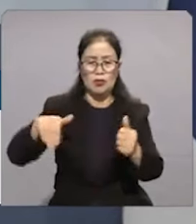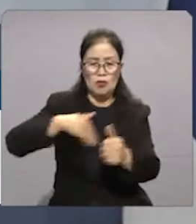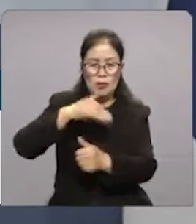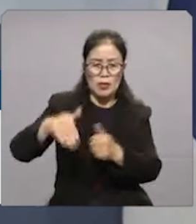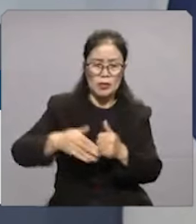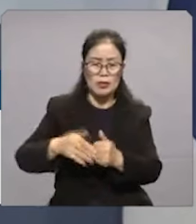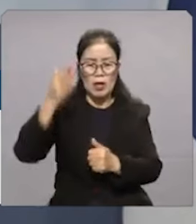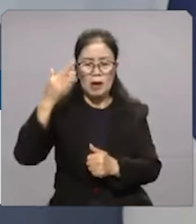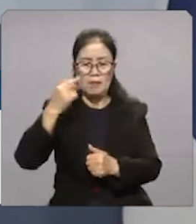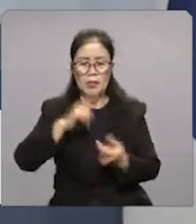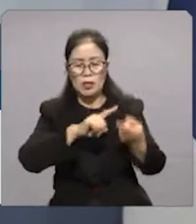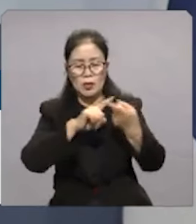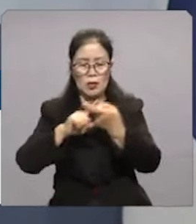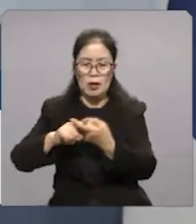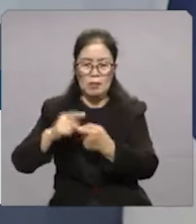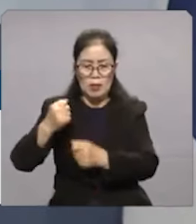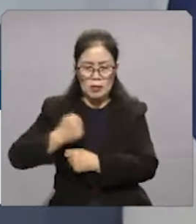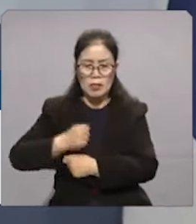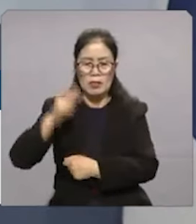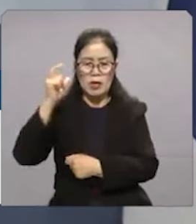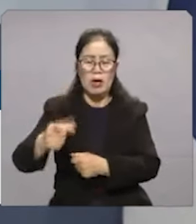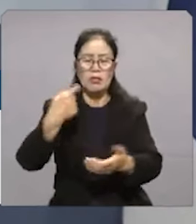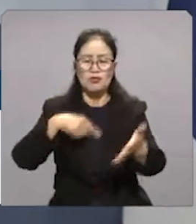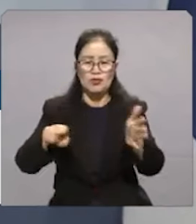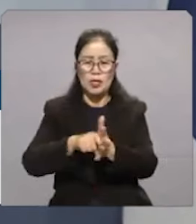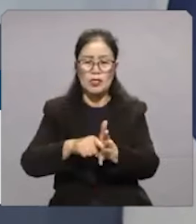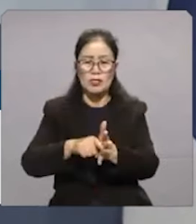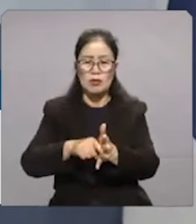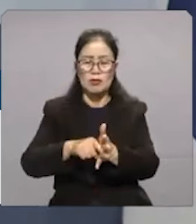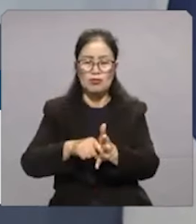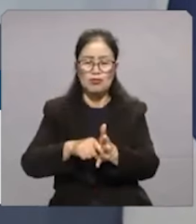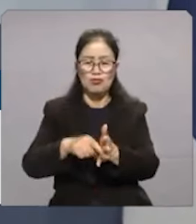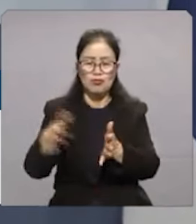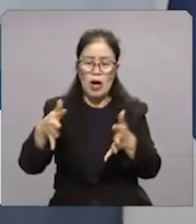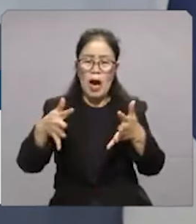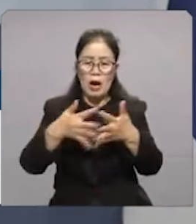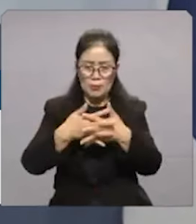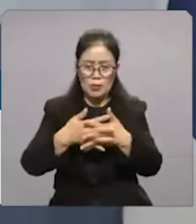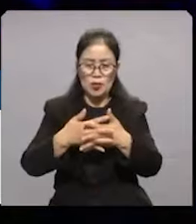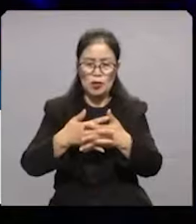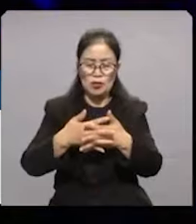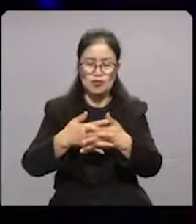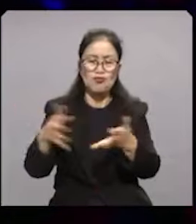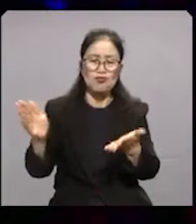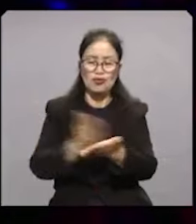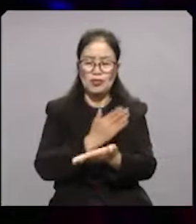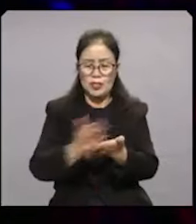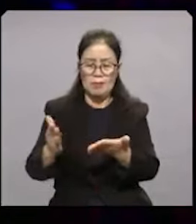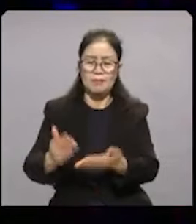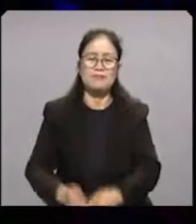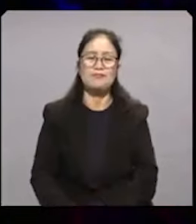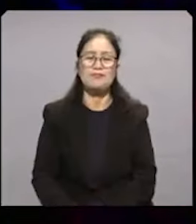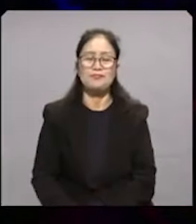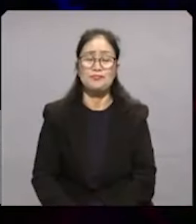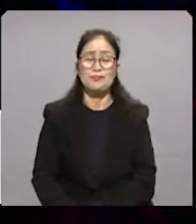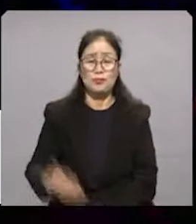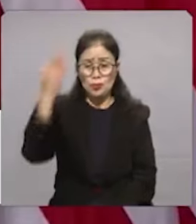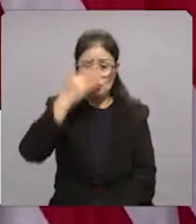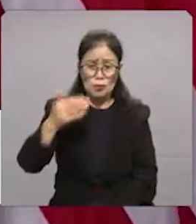그리고 한미연합 방위태세 강화를 위해서 합리적인 수준에서 분담을 한다는 목표를 가지고 트럼프가